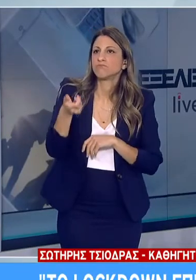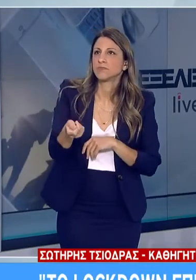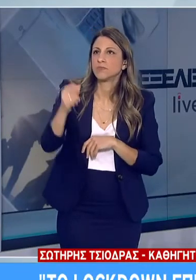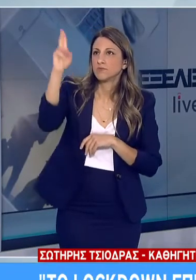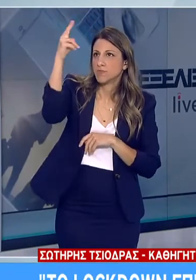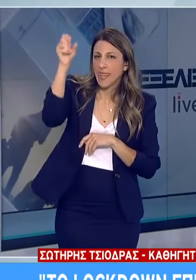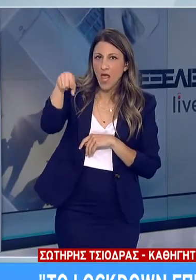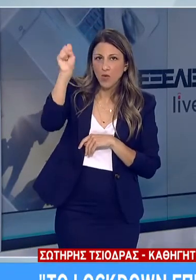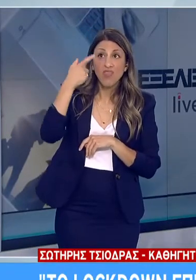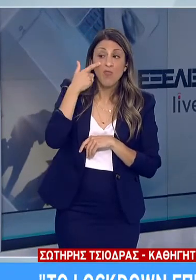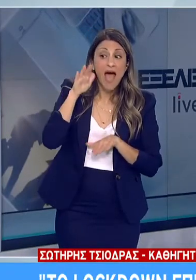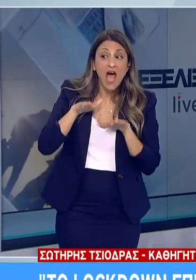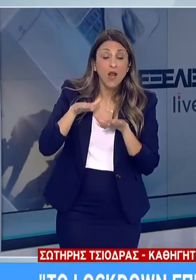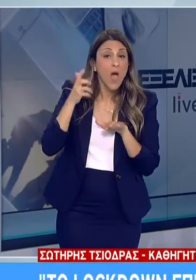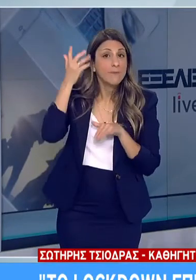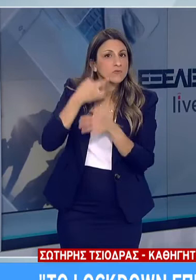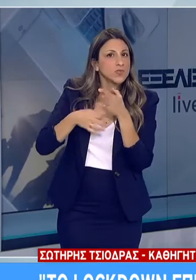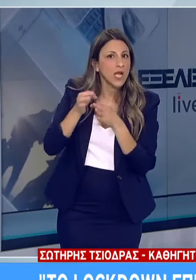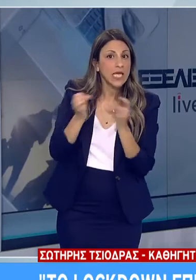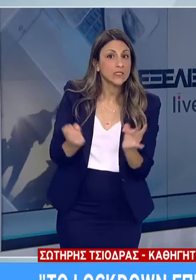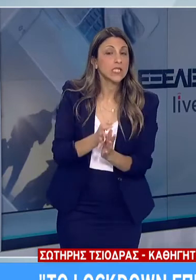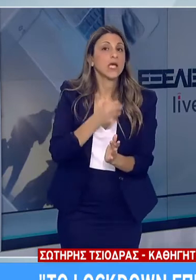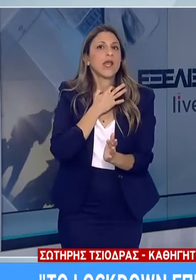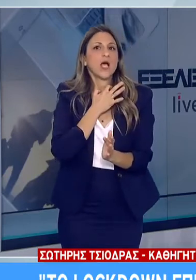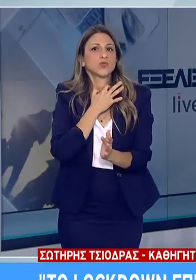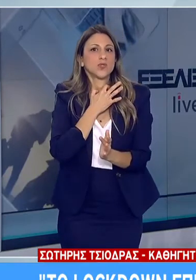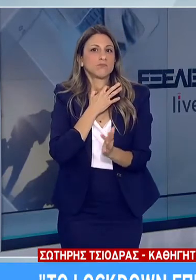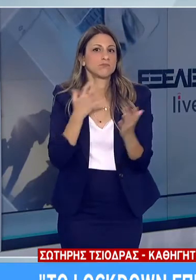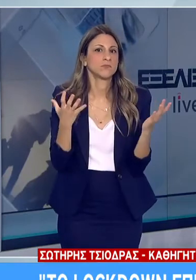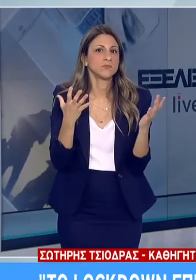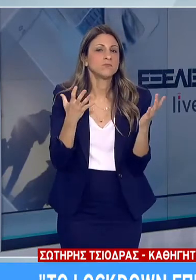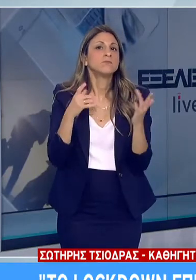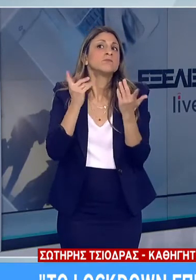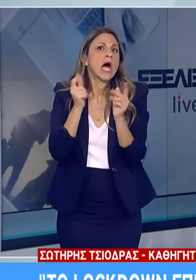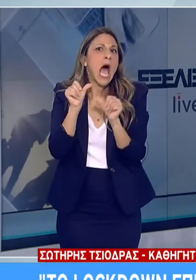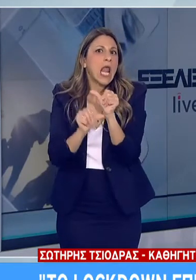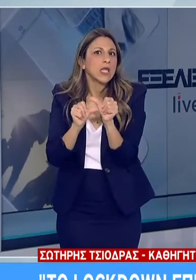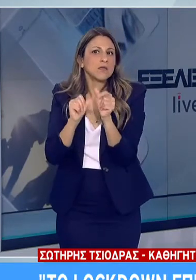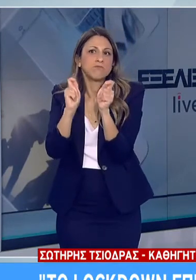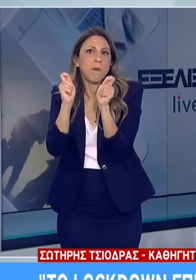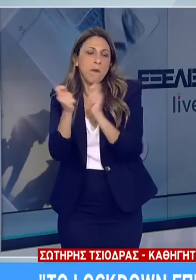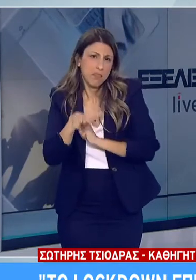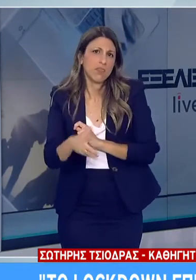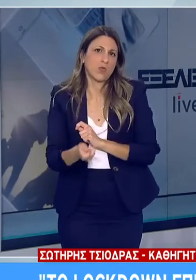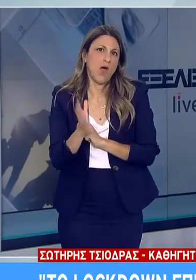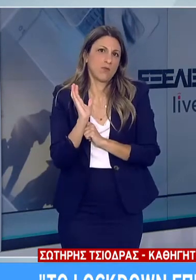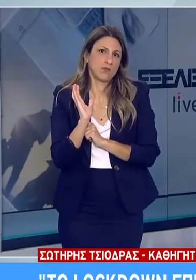είναι οι μονάδες εντατικής θεραπείας. Εφόσον χρειαστεί να γίνουν σε τεχνικό επίπεδο προσαρμογές, βεβαίως και θα τις κάνουμε.